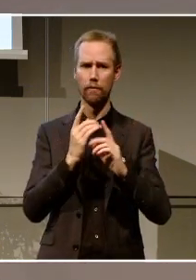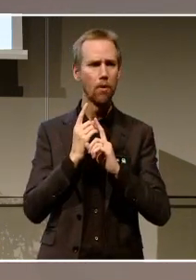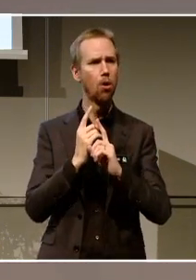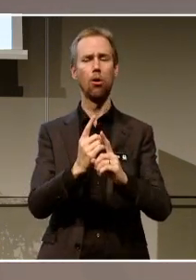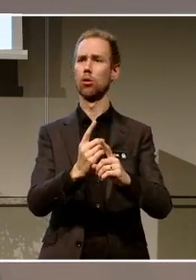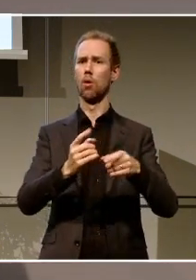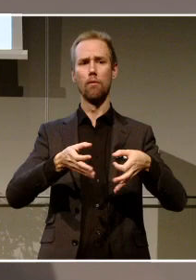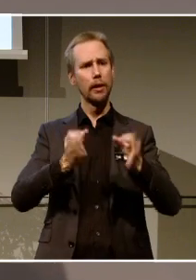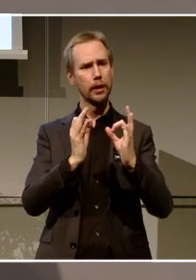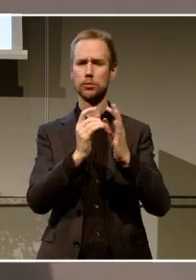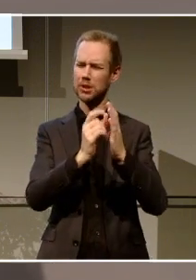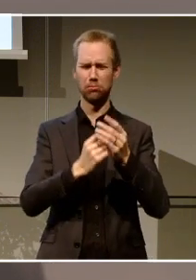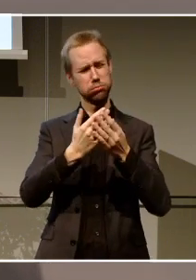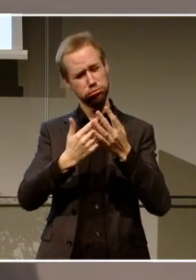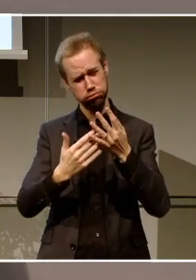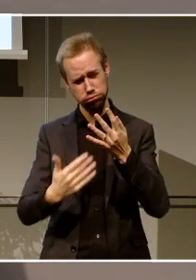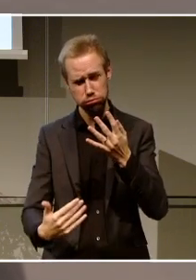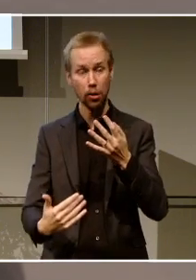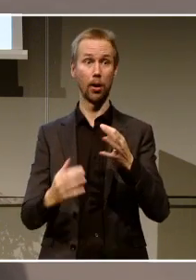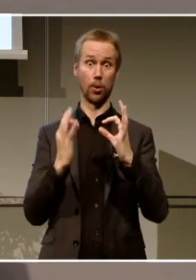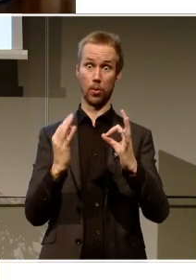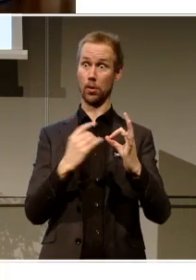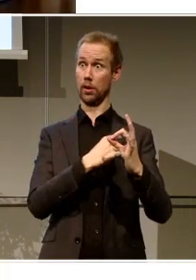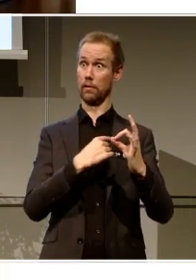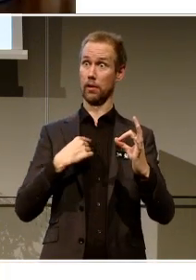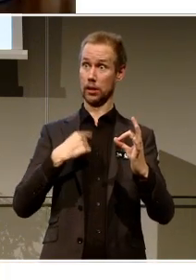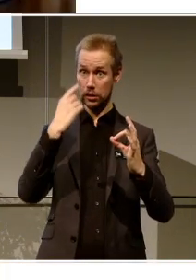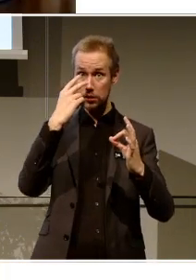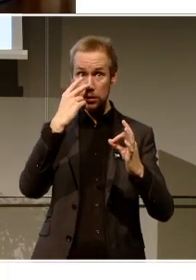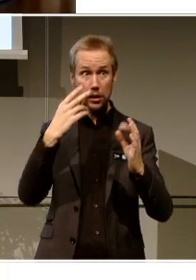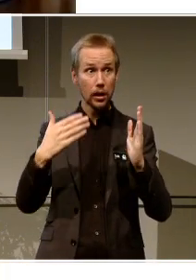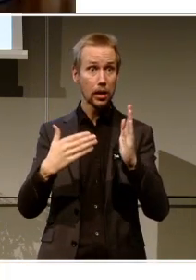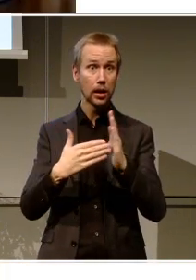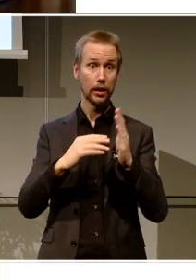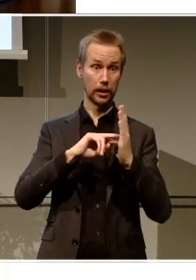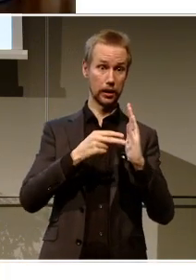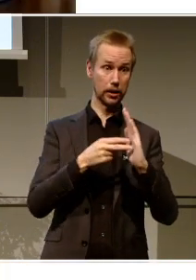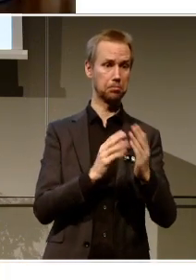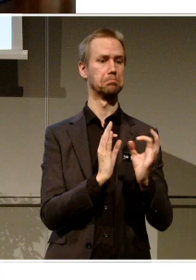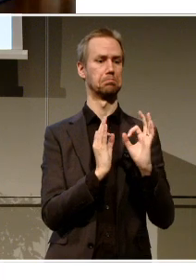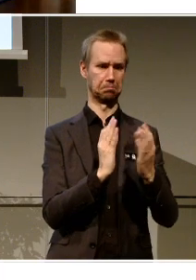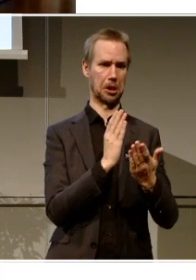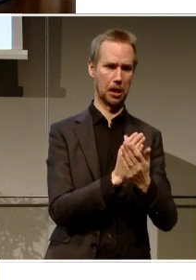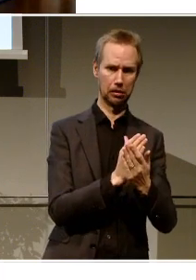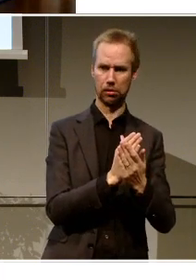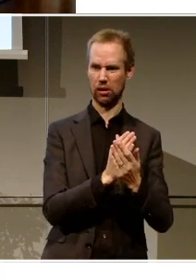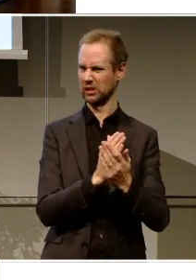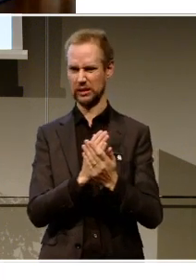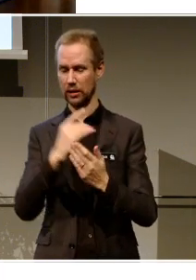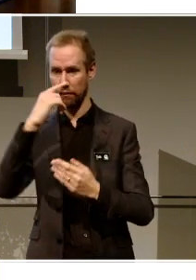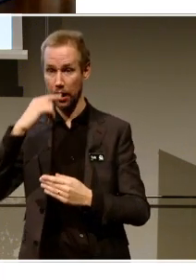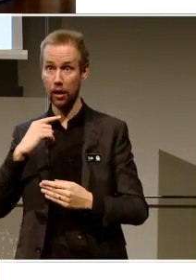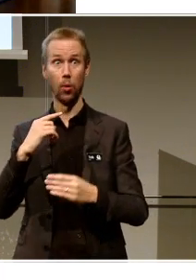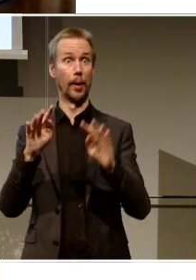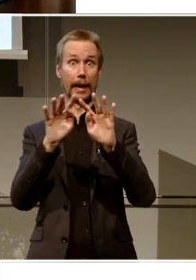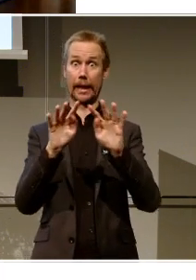Hur gör vi då att tekniken blir rätt eller fel? Och vad är det som är rätt eller fel? Nätet är fullt av